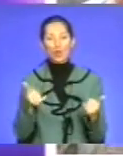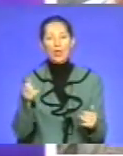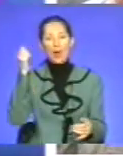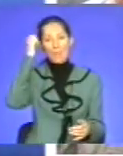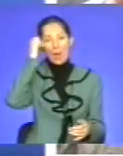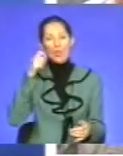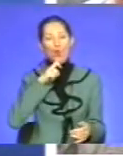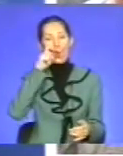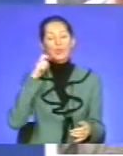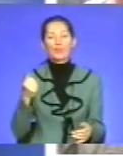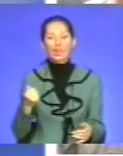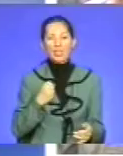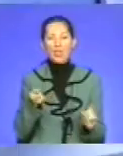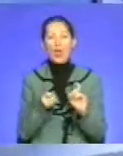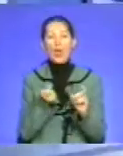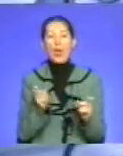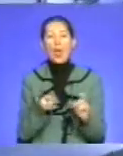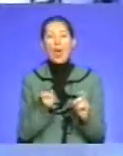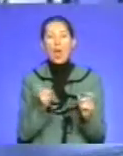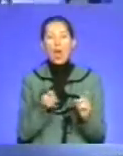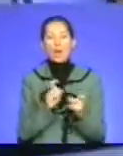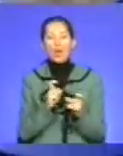вояків, борців за волю України.